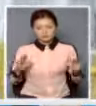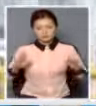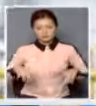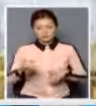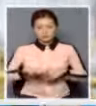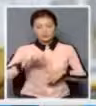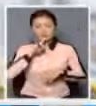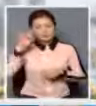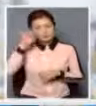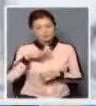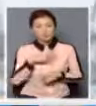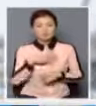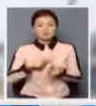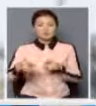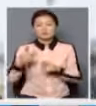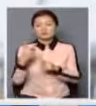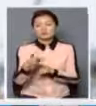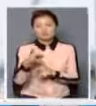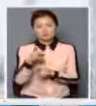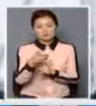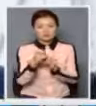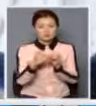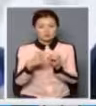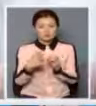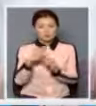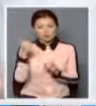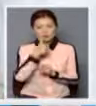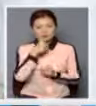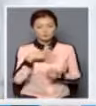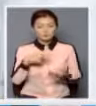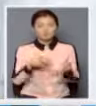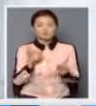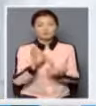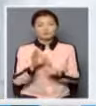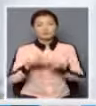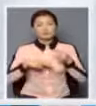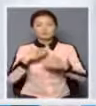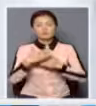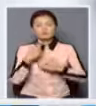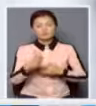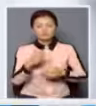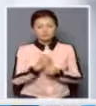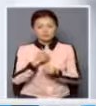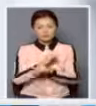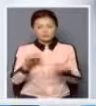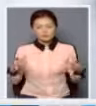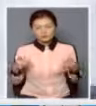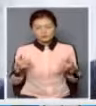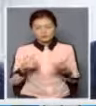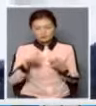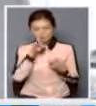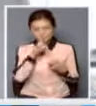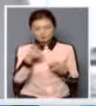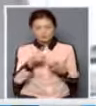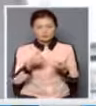развития Республики Казахстан на период с 2003 по 2015 годы. Целью этой стратегии является развитие сырьевого сектора